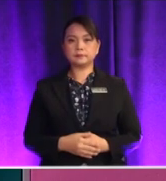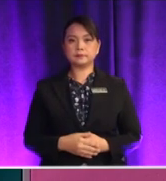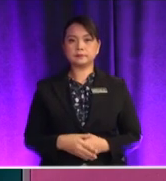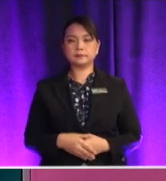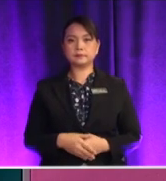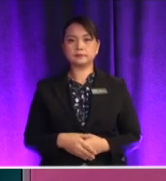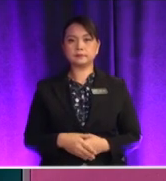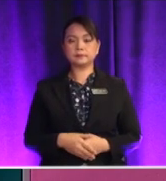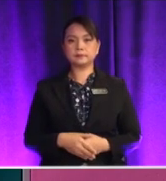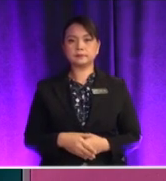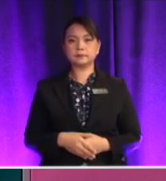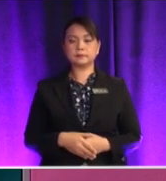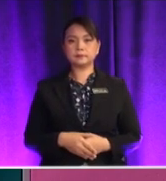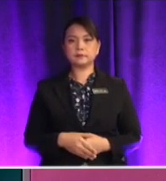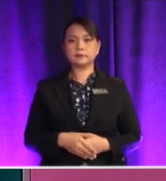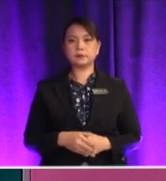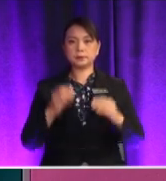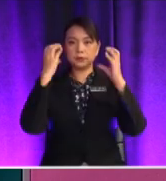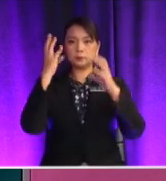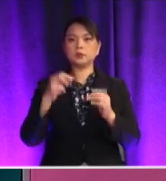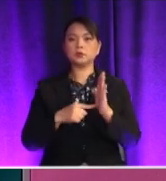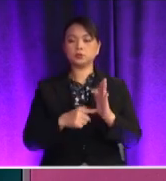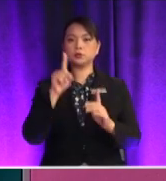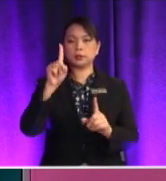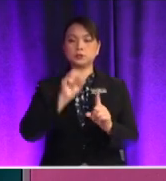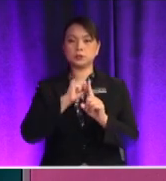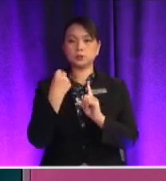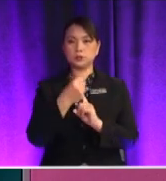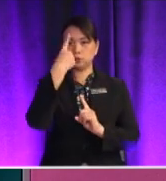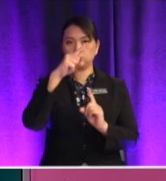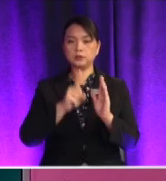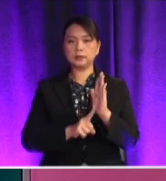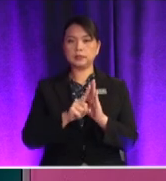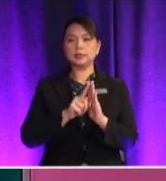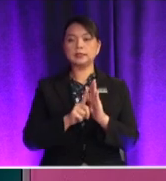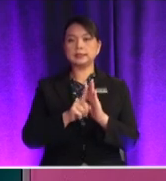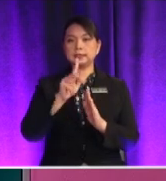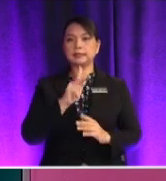nak tunjukkan satu situasi di sini untuk meningkatkan kefahaman murid-murid. Okey. Okay, ini adalah